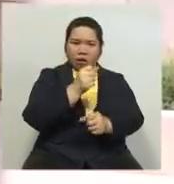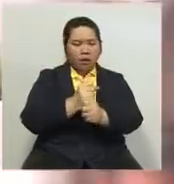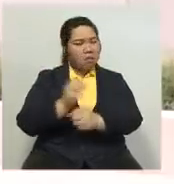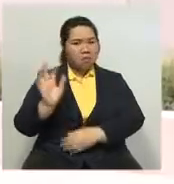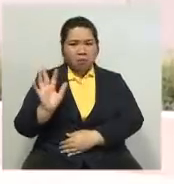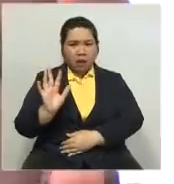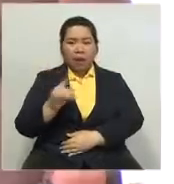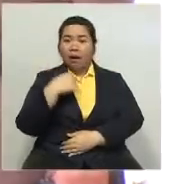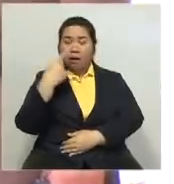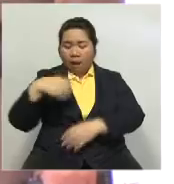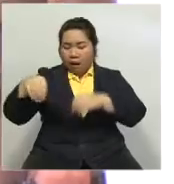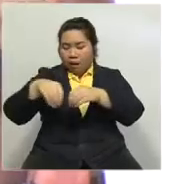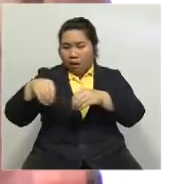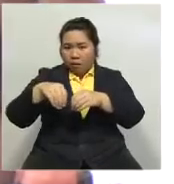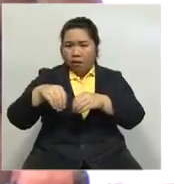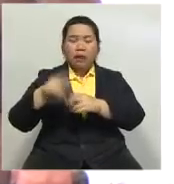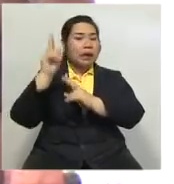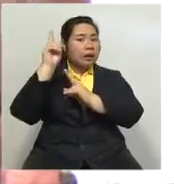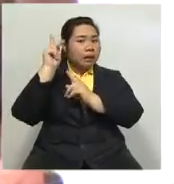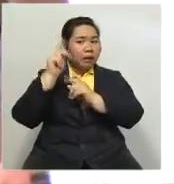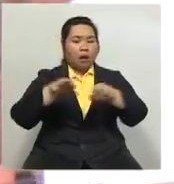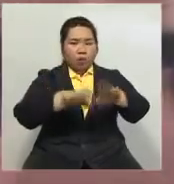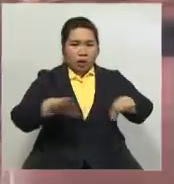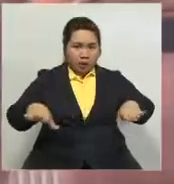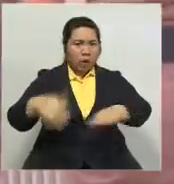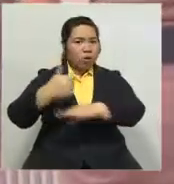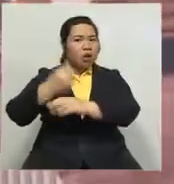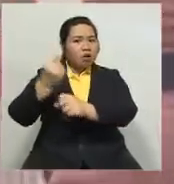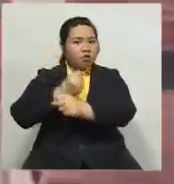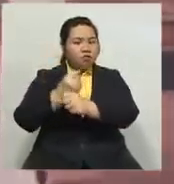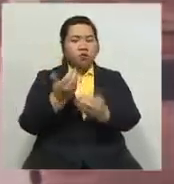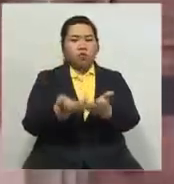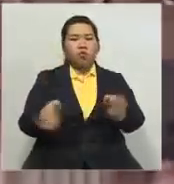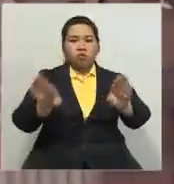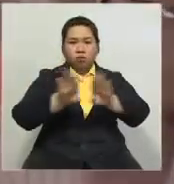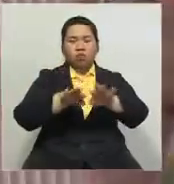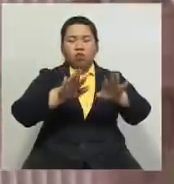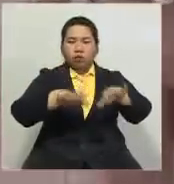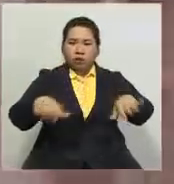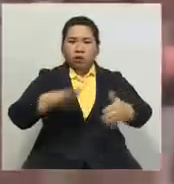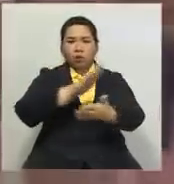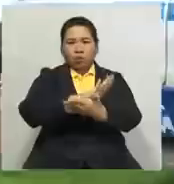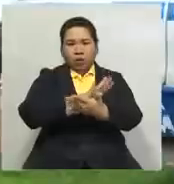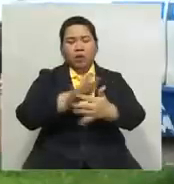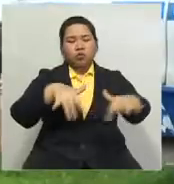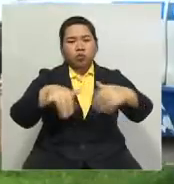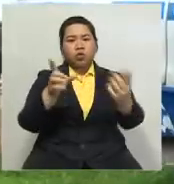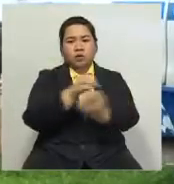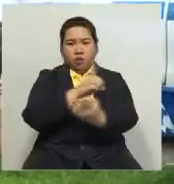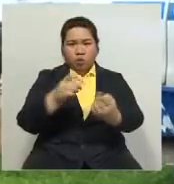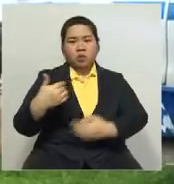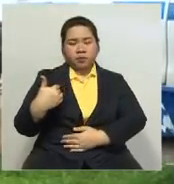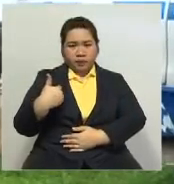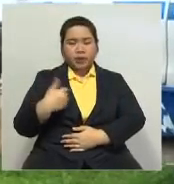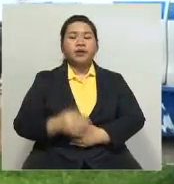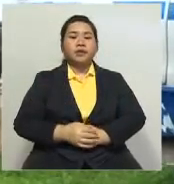ำหรับผู้เกี่ยวข้องทั้งสื่อมวลชนตัวน้องๆและโค้ชทีมหมูป่าครอบครัวโรงเรียนชุมชนและสังคมขณะที่บรรยาก